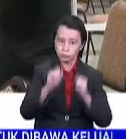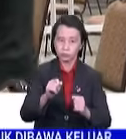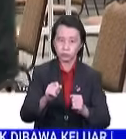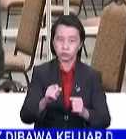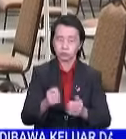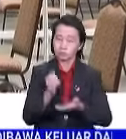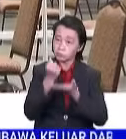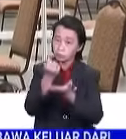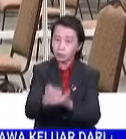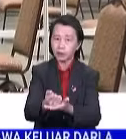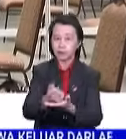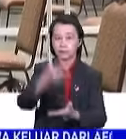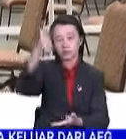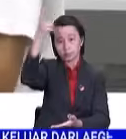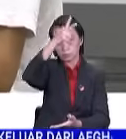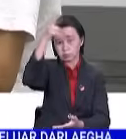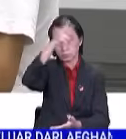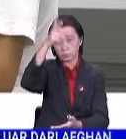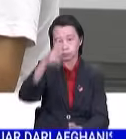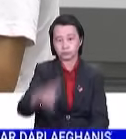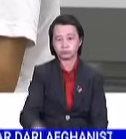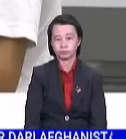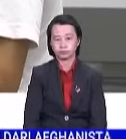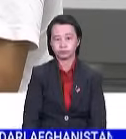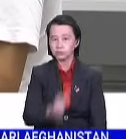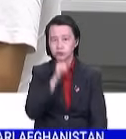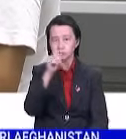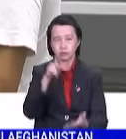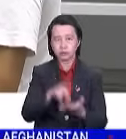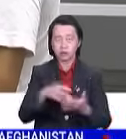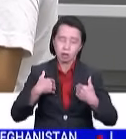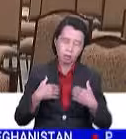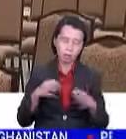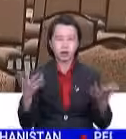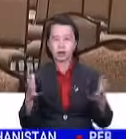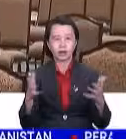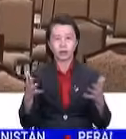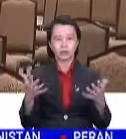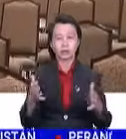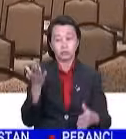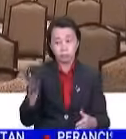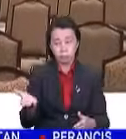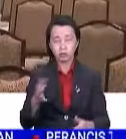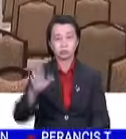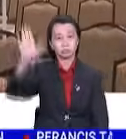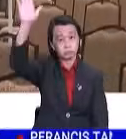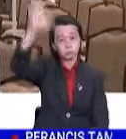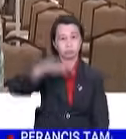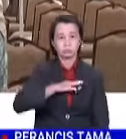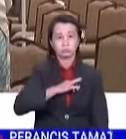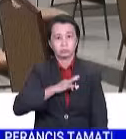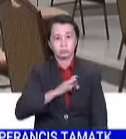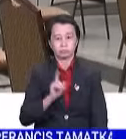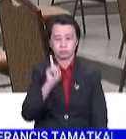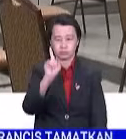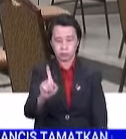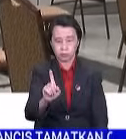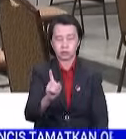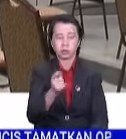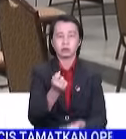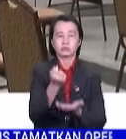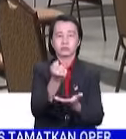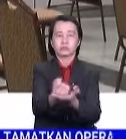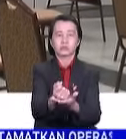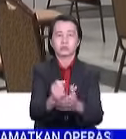berkata nyawa membantu kerajaan tidak mengenal party penelaah mereka secara sukarela tampil membantu petugas